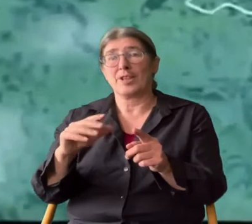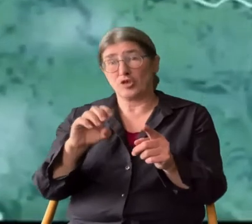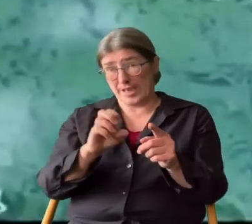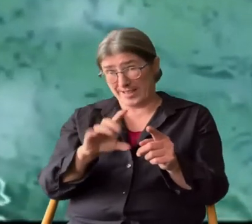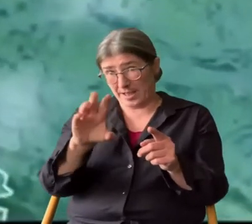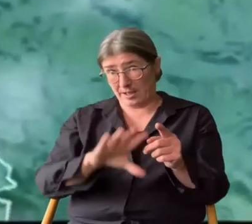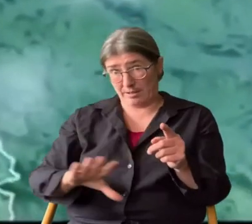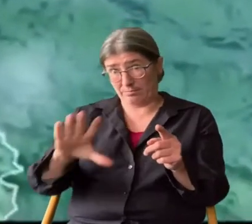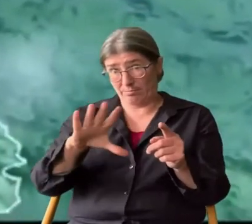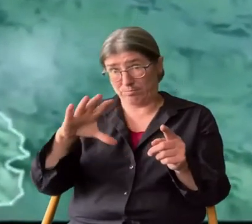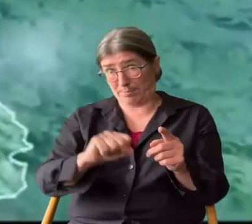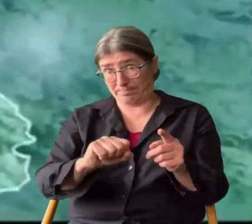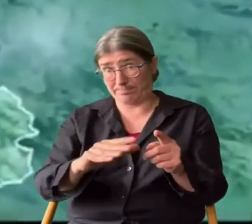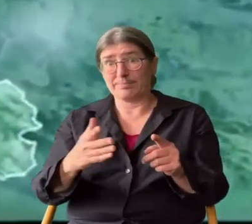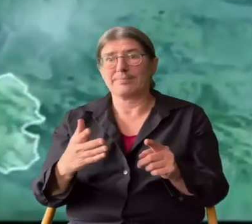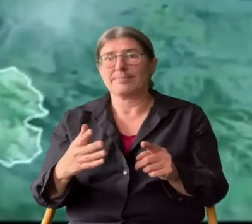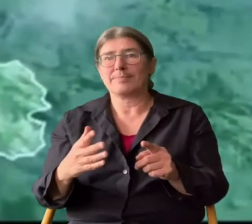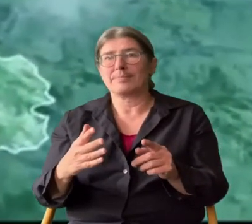Ganz Schlesien.